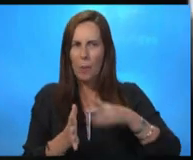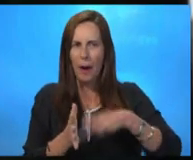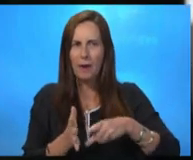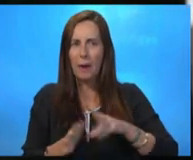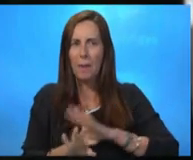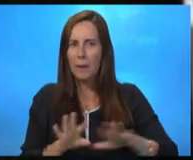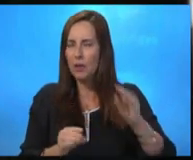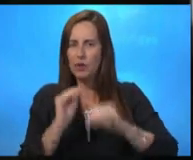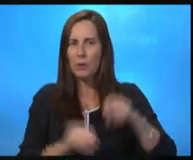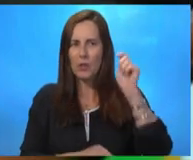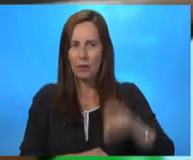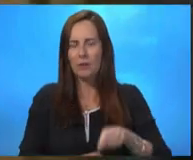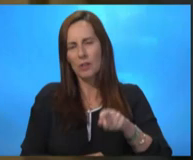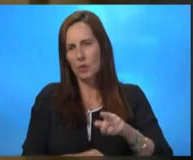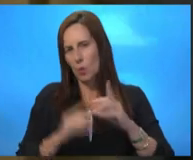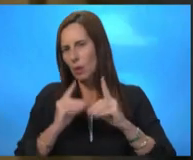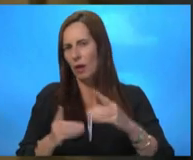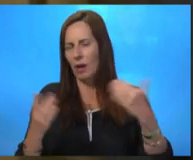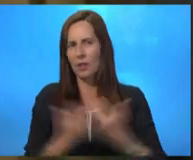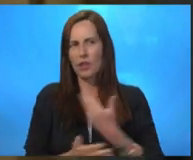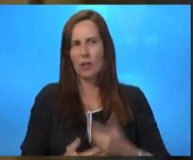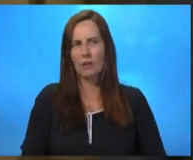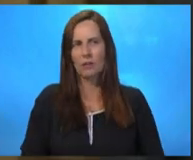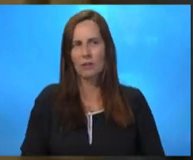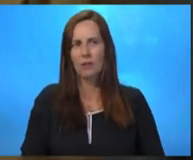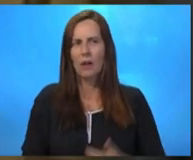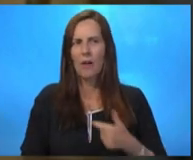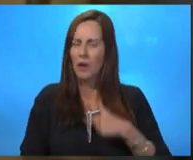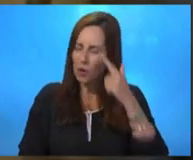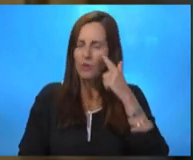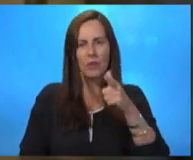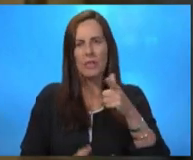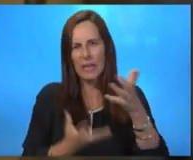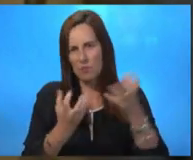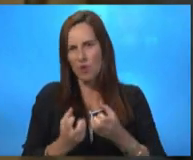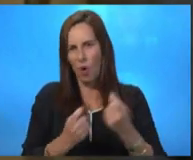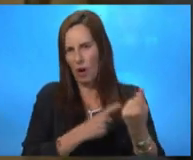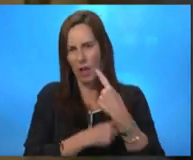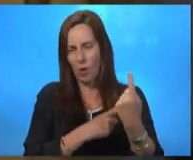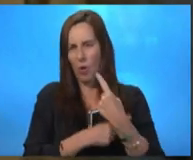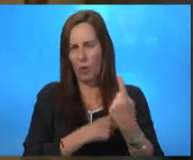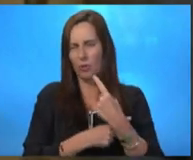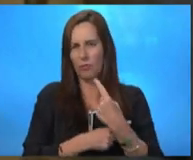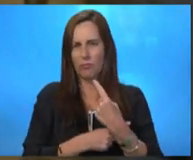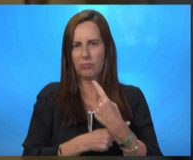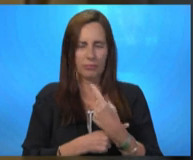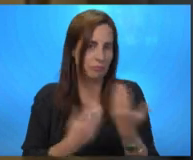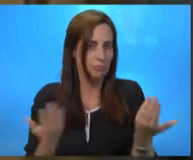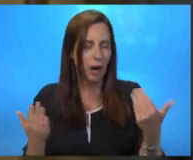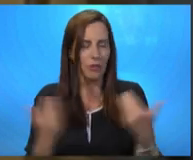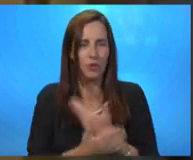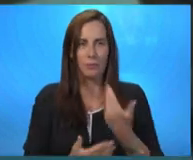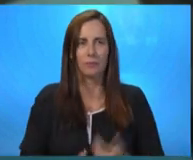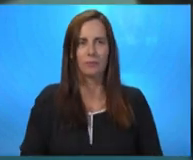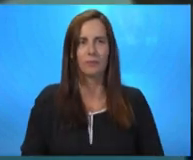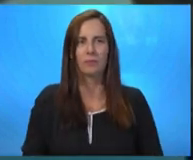using a ticket is it's a new way and I think that attracts new customers to